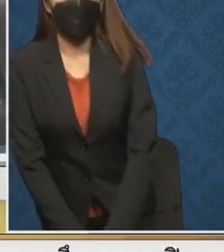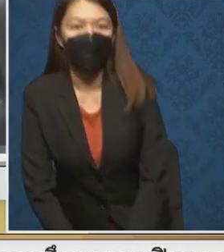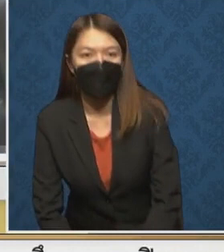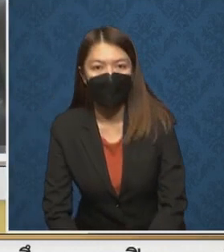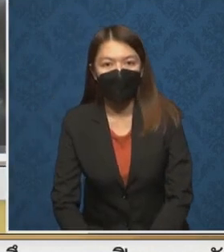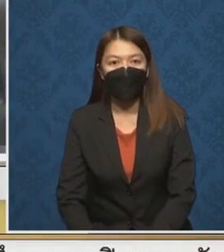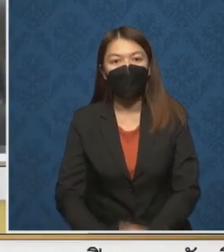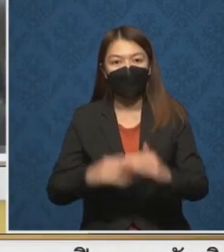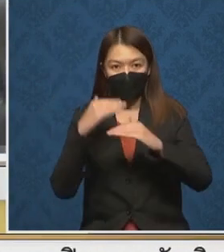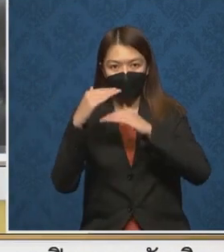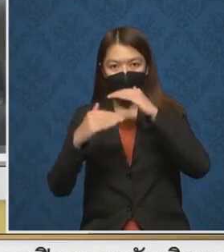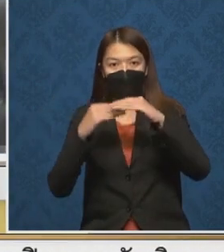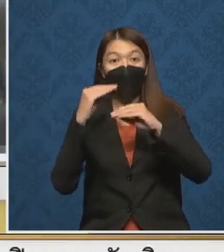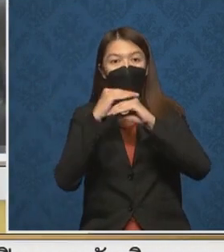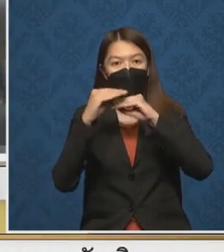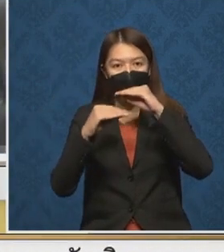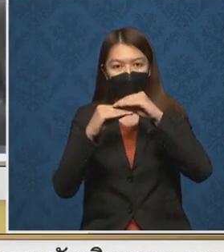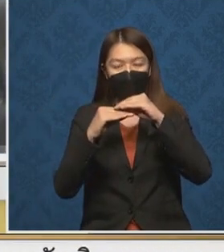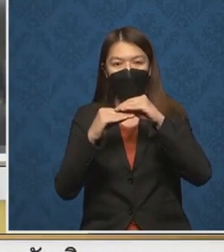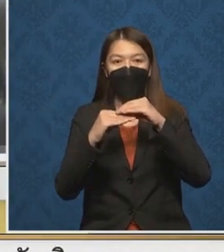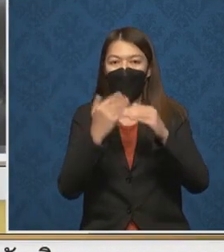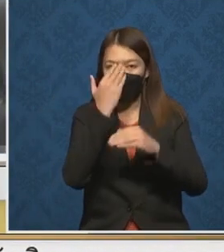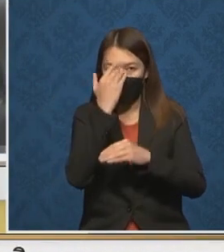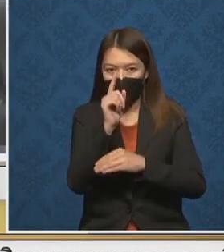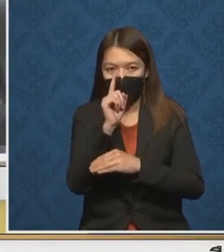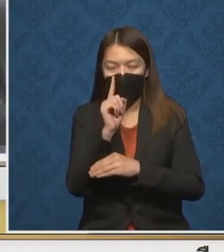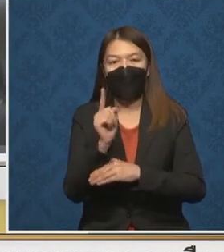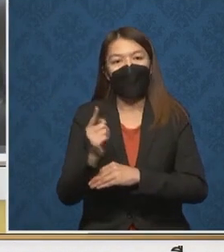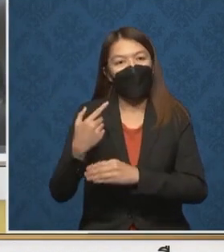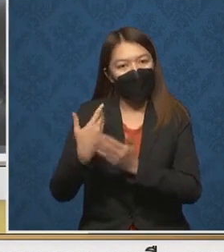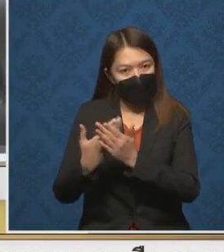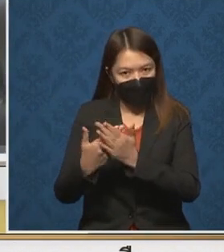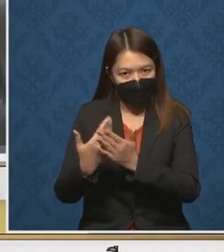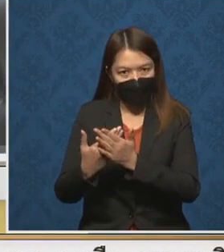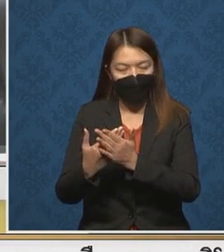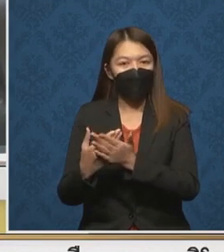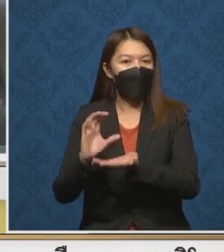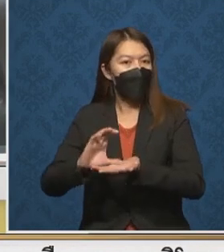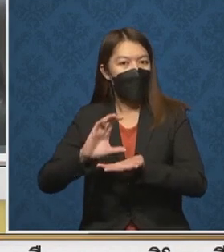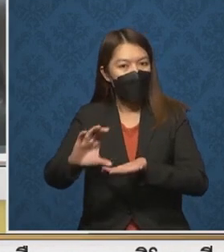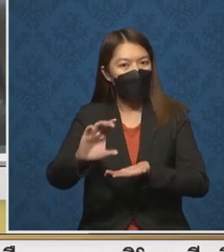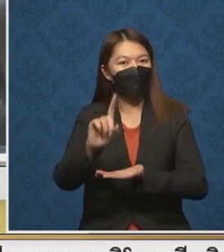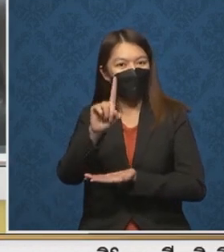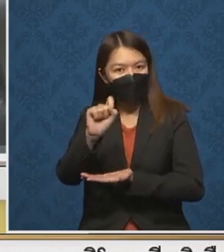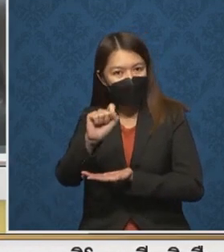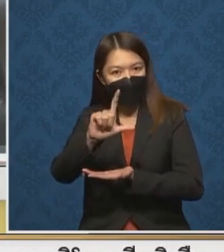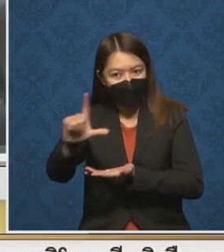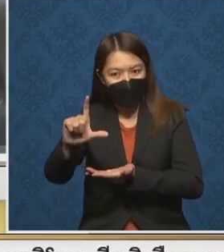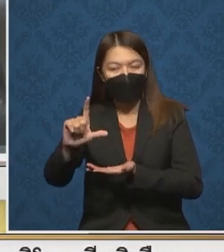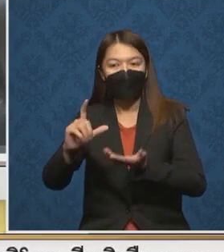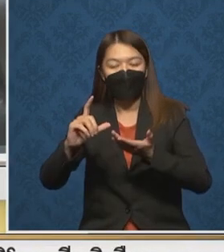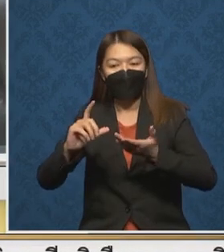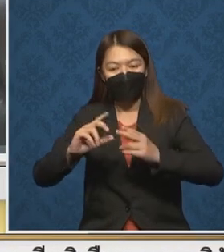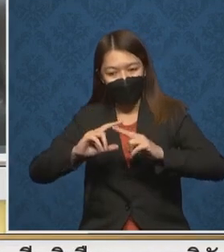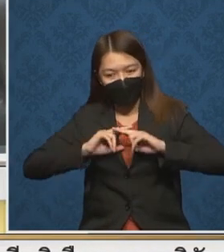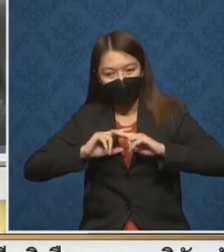ก็คือผลประโยชนจะลงทุนเป็แสนร้านอ้างวาเอกชนลงทุนจริๆ ลฐยเป็นเอ